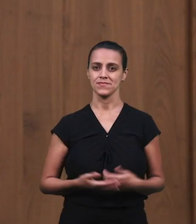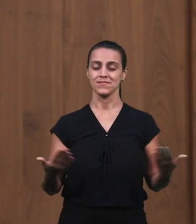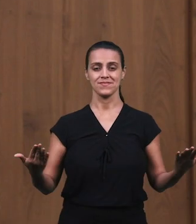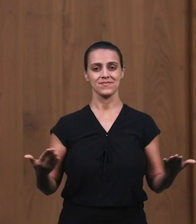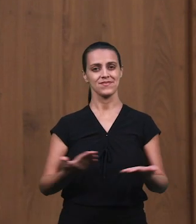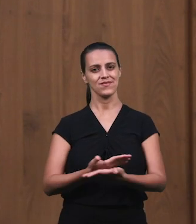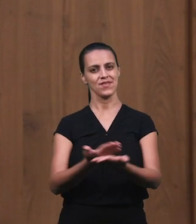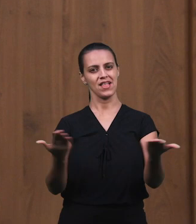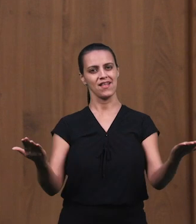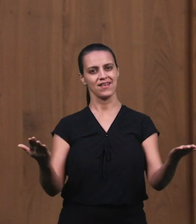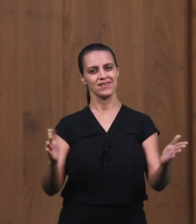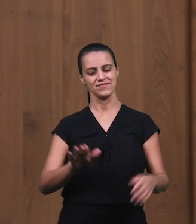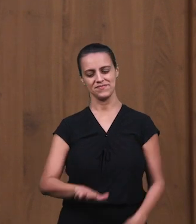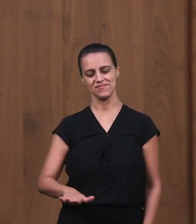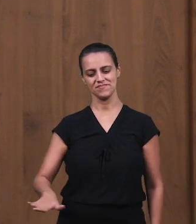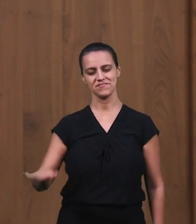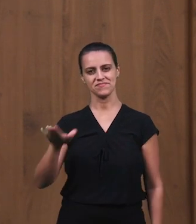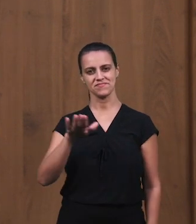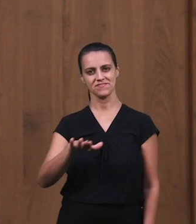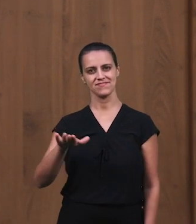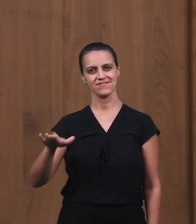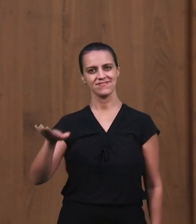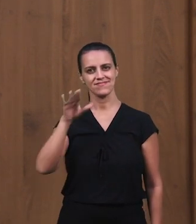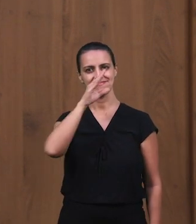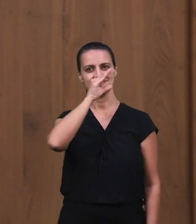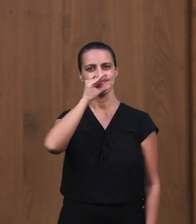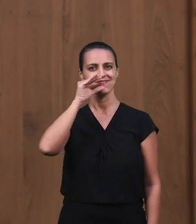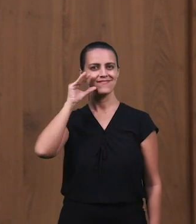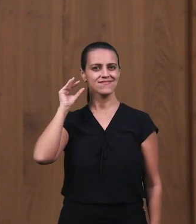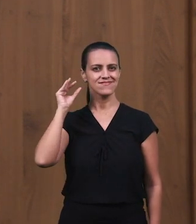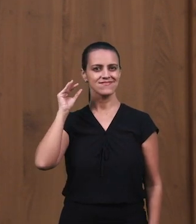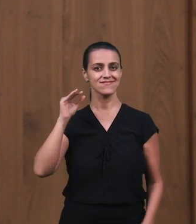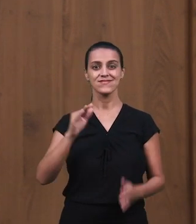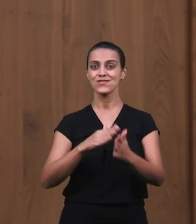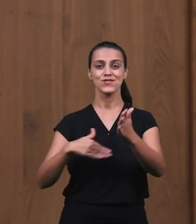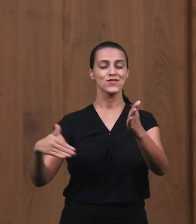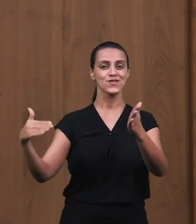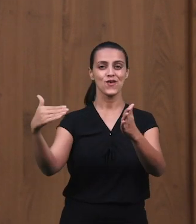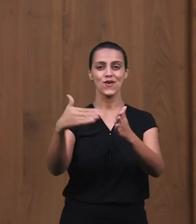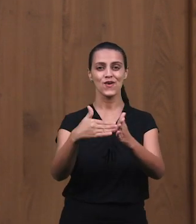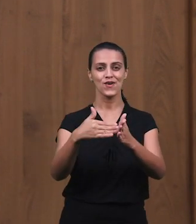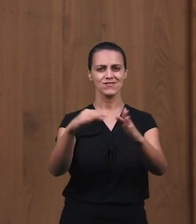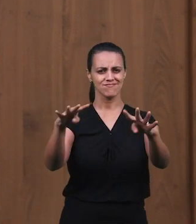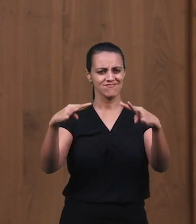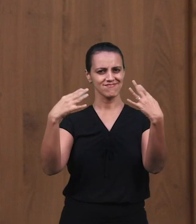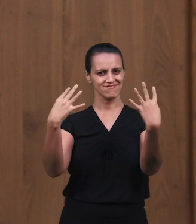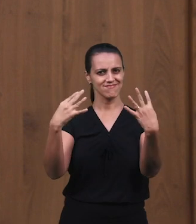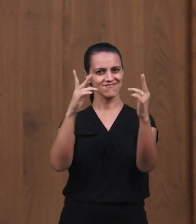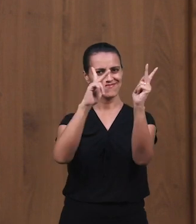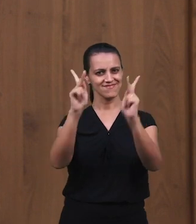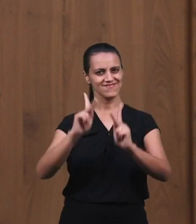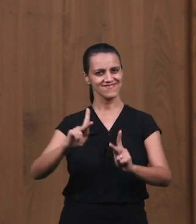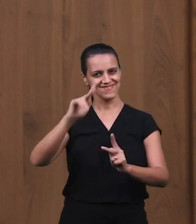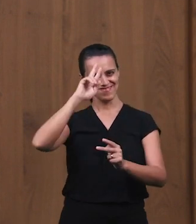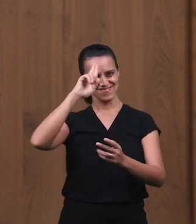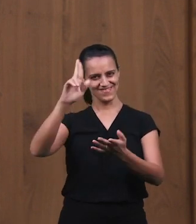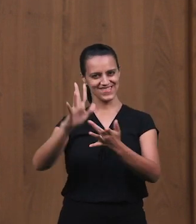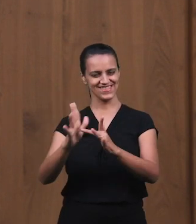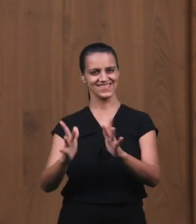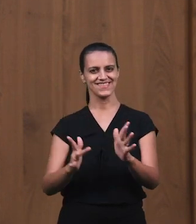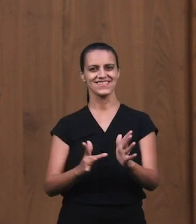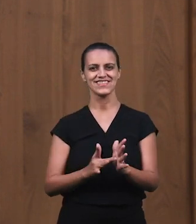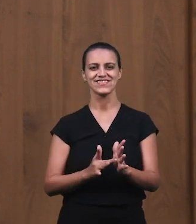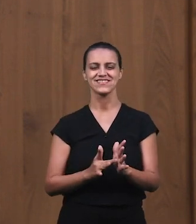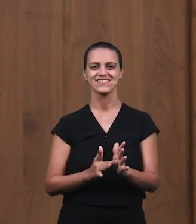Nous saluons les enfants intermédiaires et adolescents et tous ceux qui nous assistent dans la paix du Seigneur